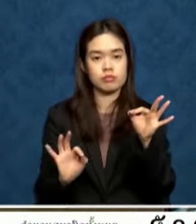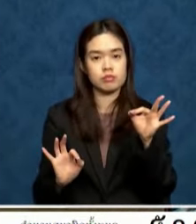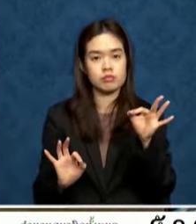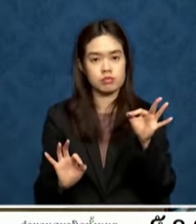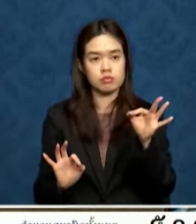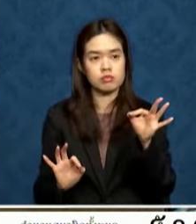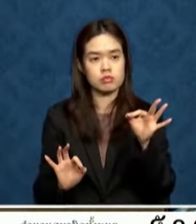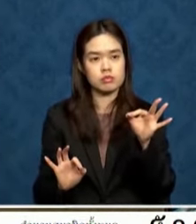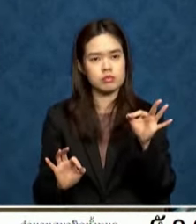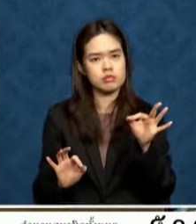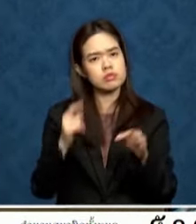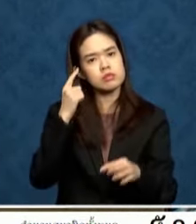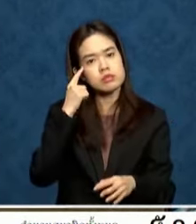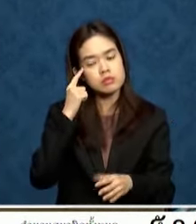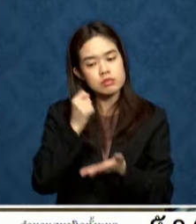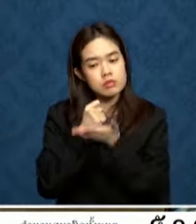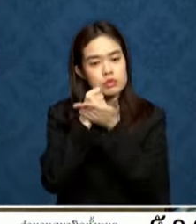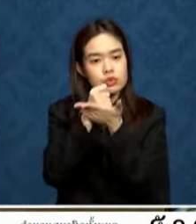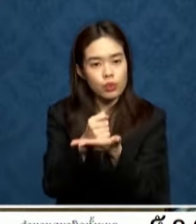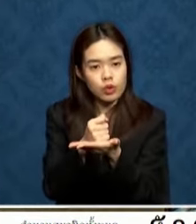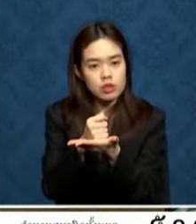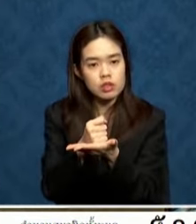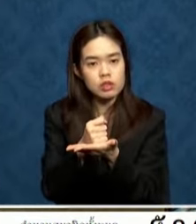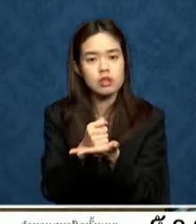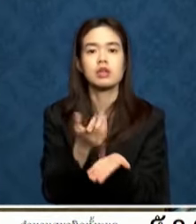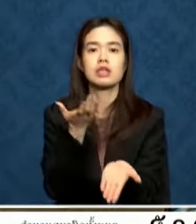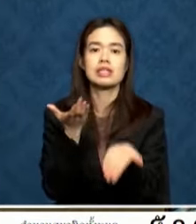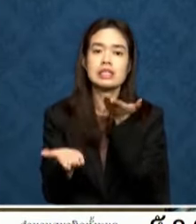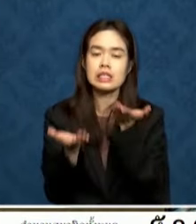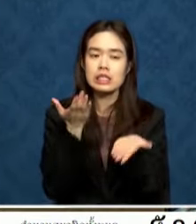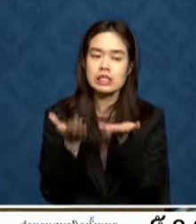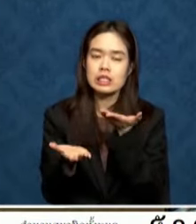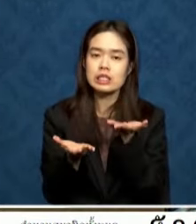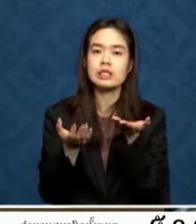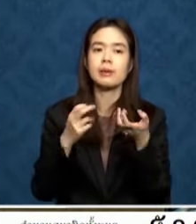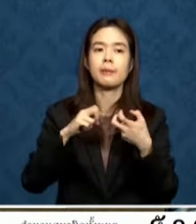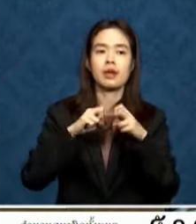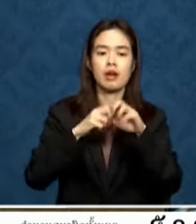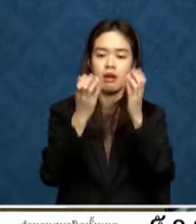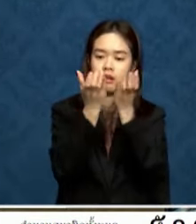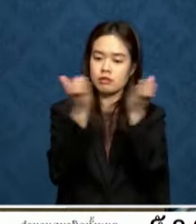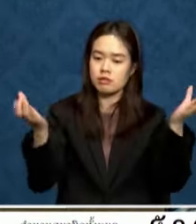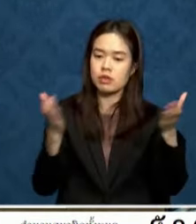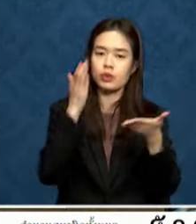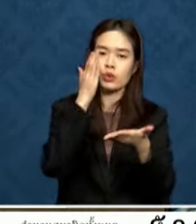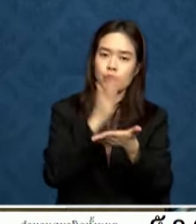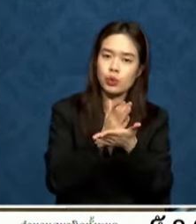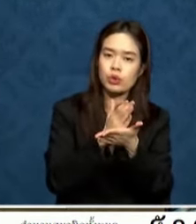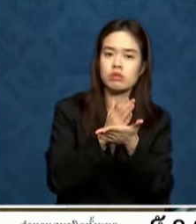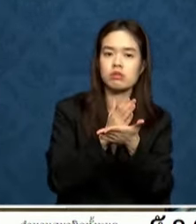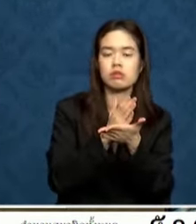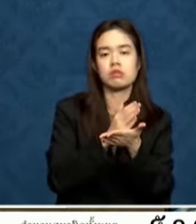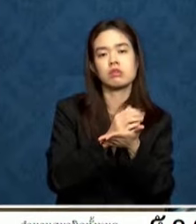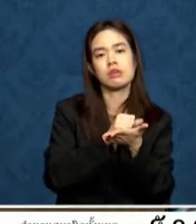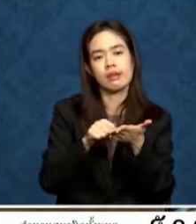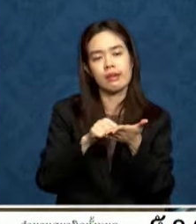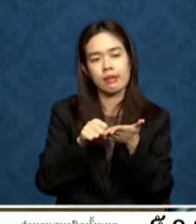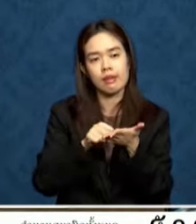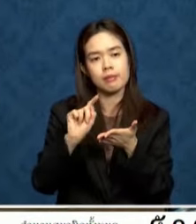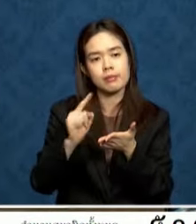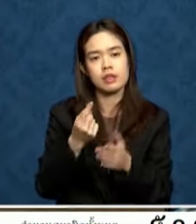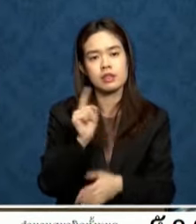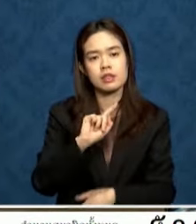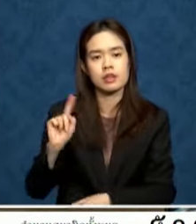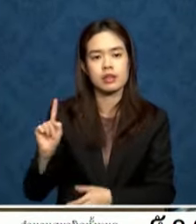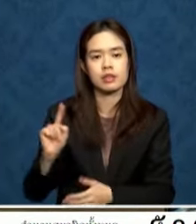ยหรือยับยั้งขัดขวางการแก้ไขรัฐธรรมนูญท่านสมาชิก